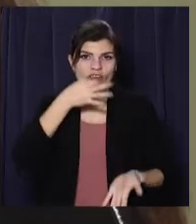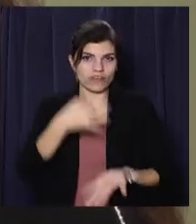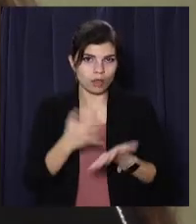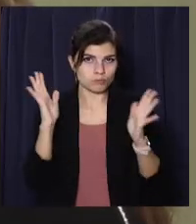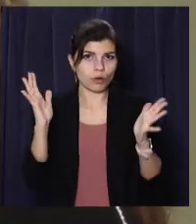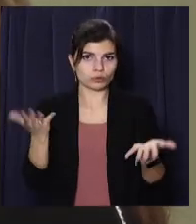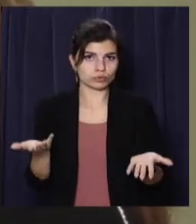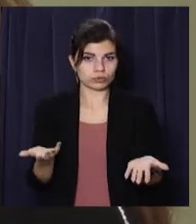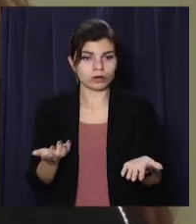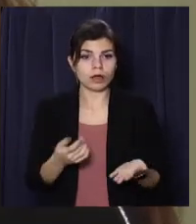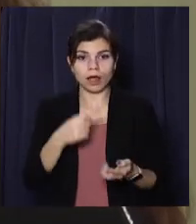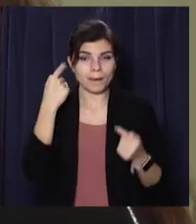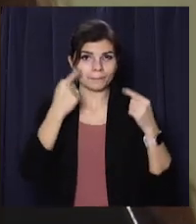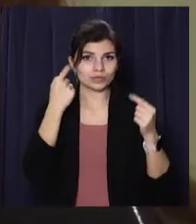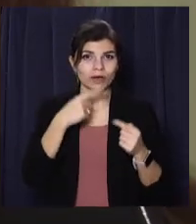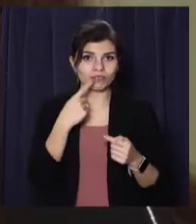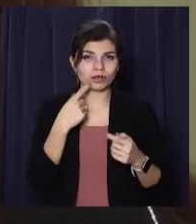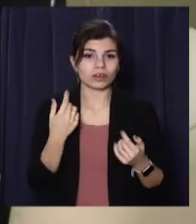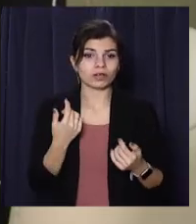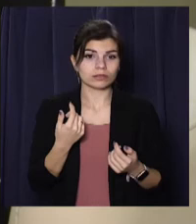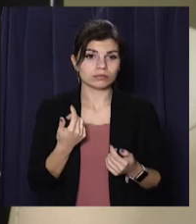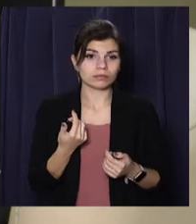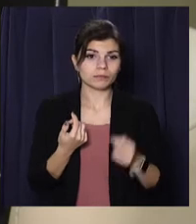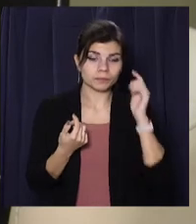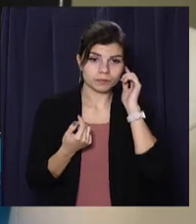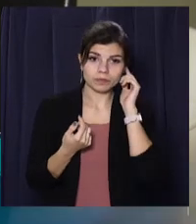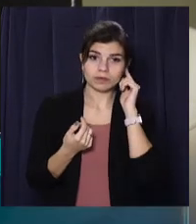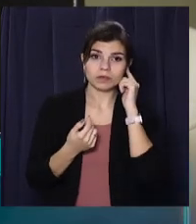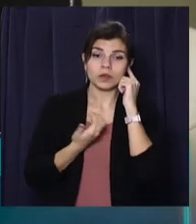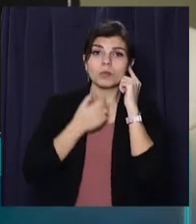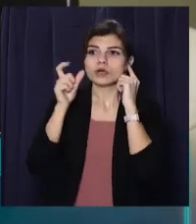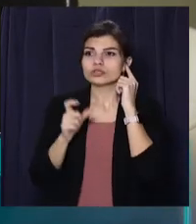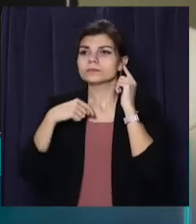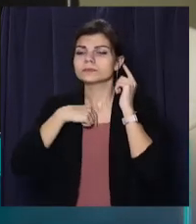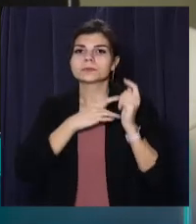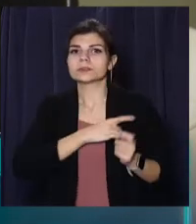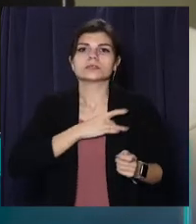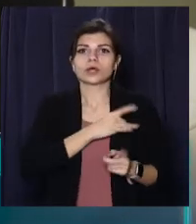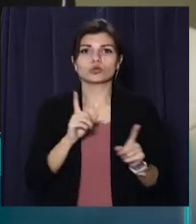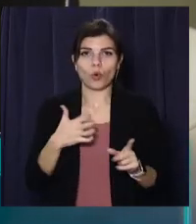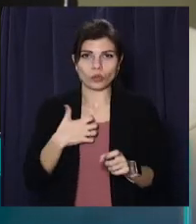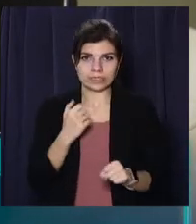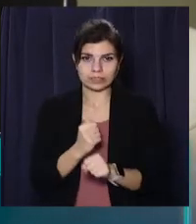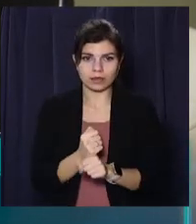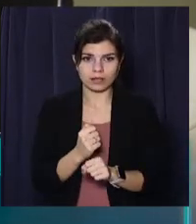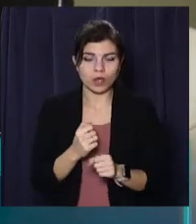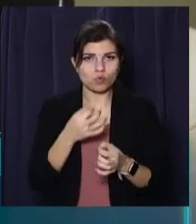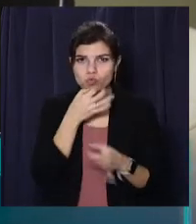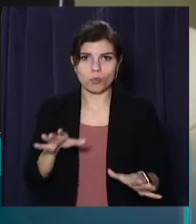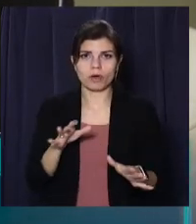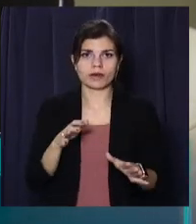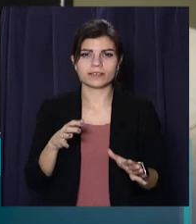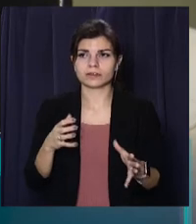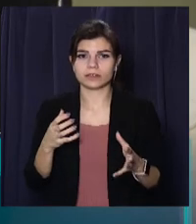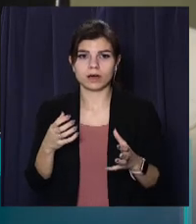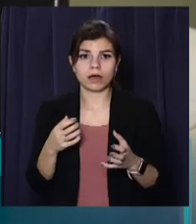інстинкт виживання, каже психологиня Еліна Карепова. Виживання, що там робити? Що угодно.